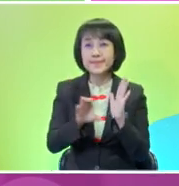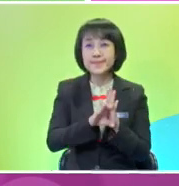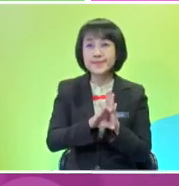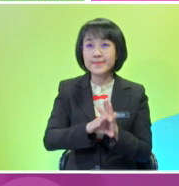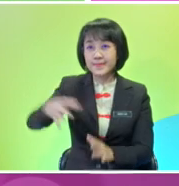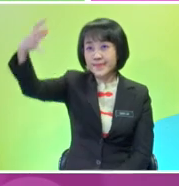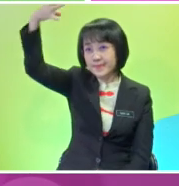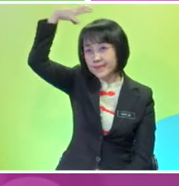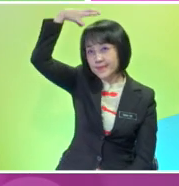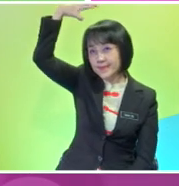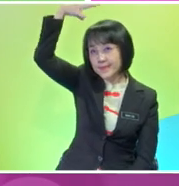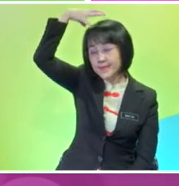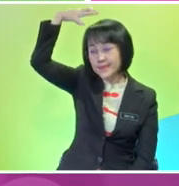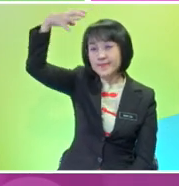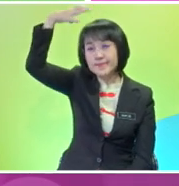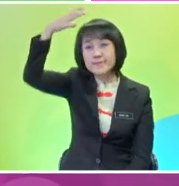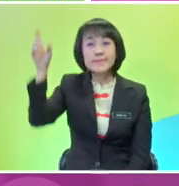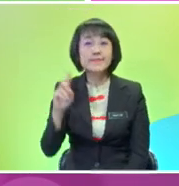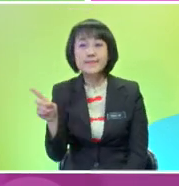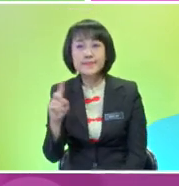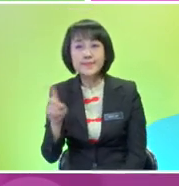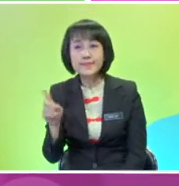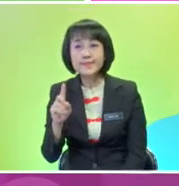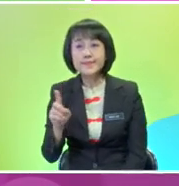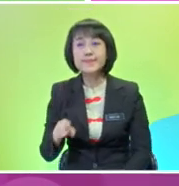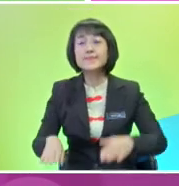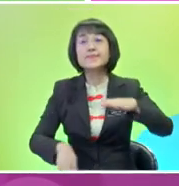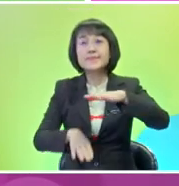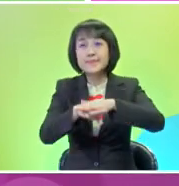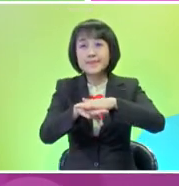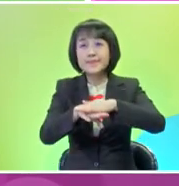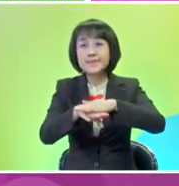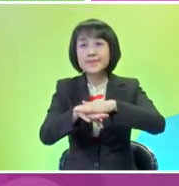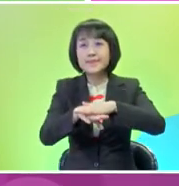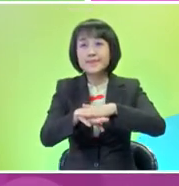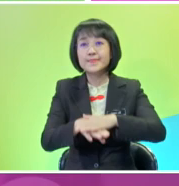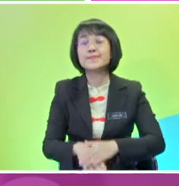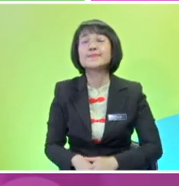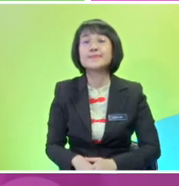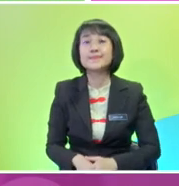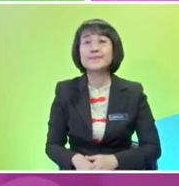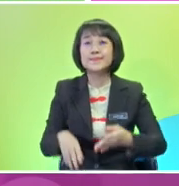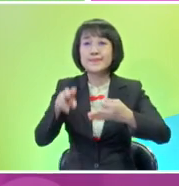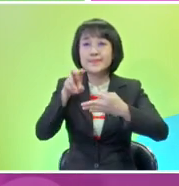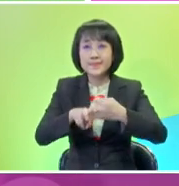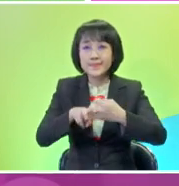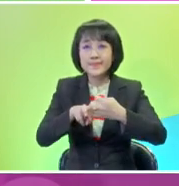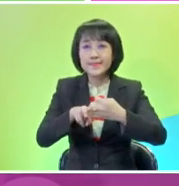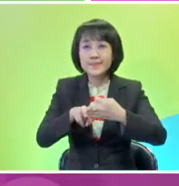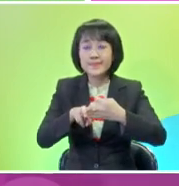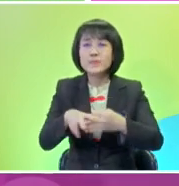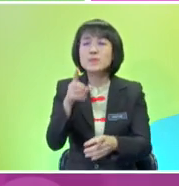topi topi tu kat mana tu di bawah sofa betul ke kedudukan